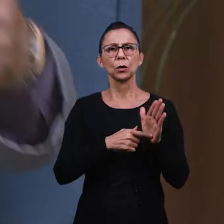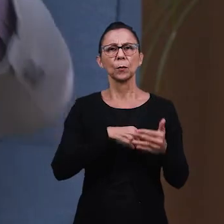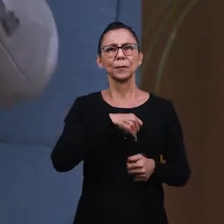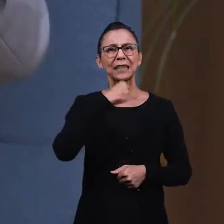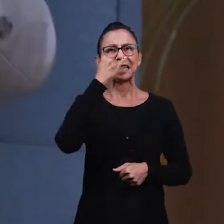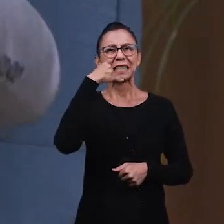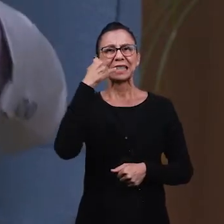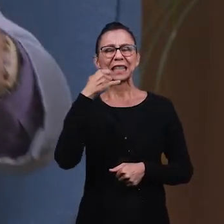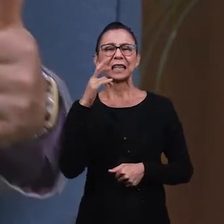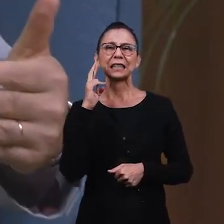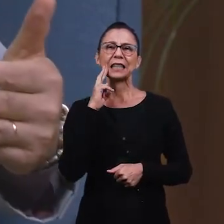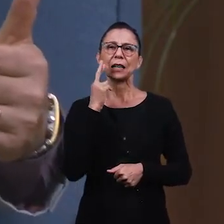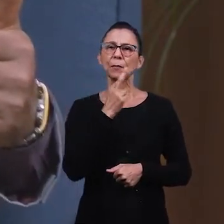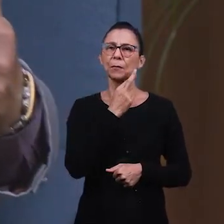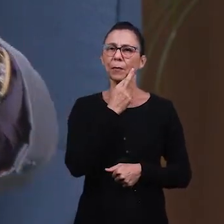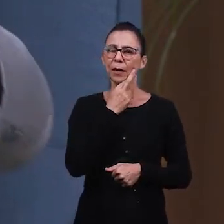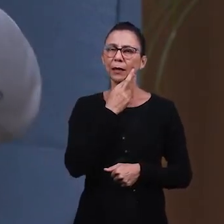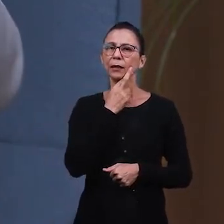pasteur